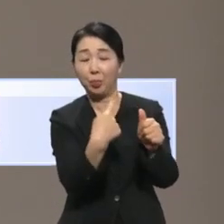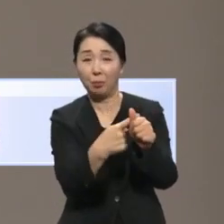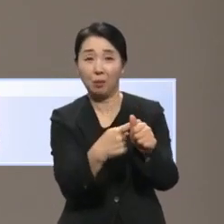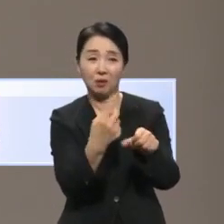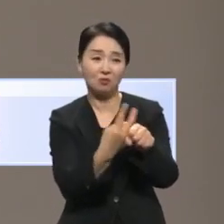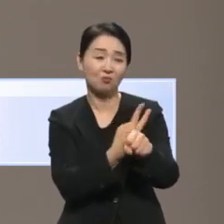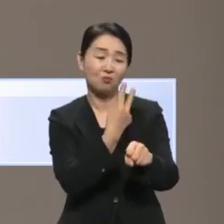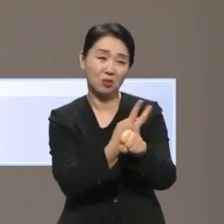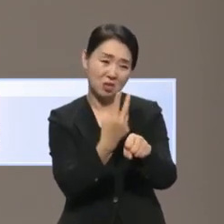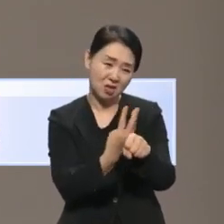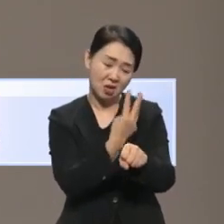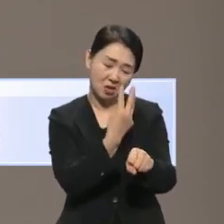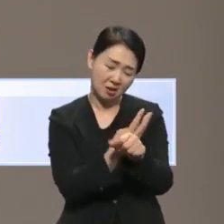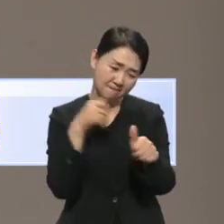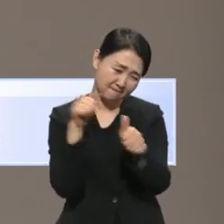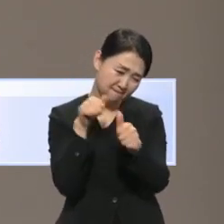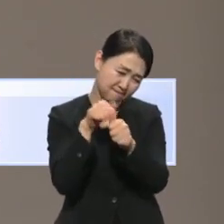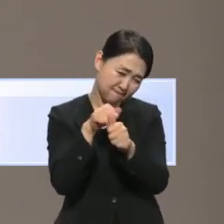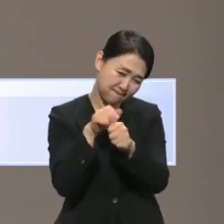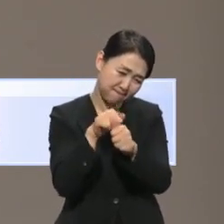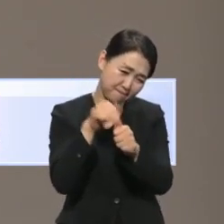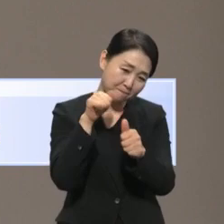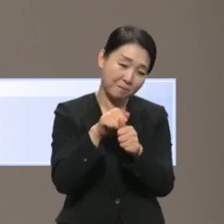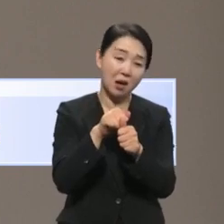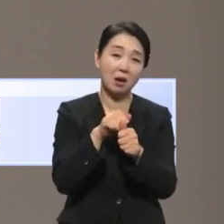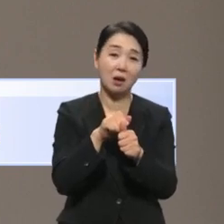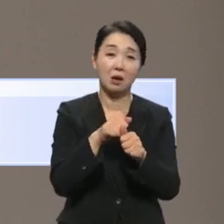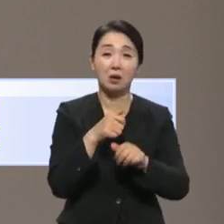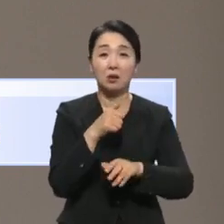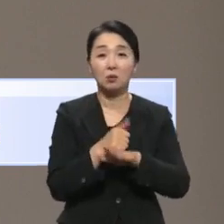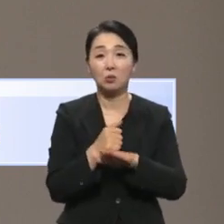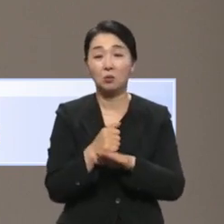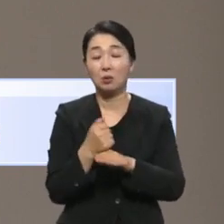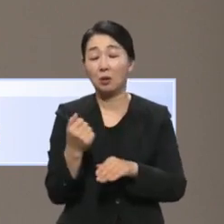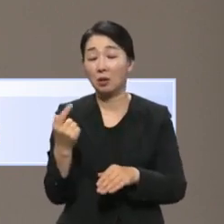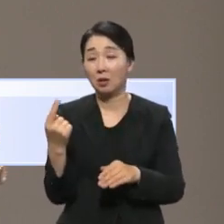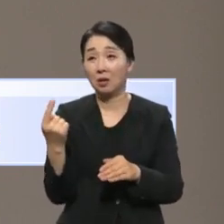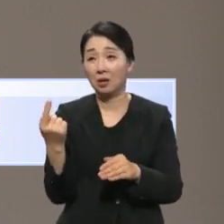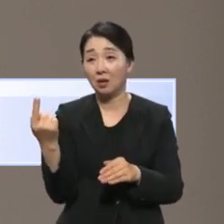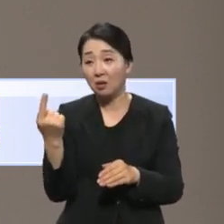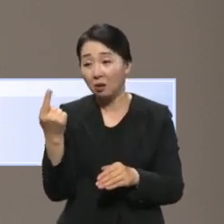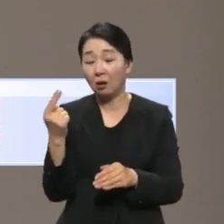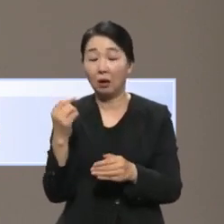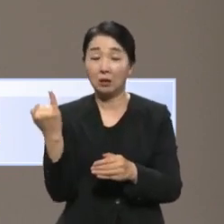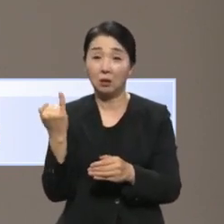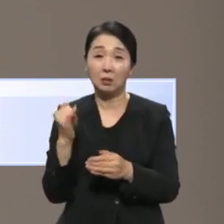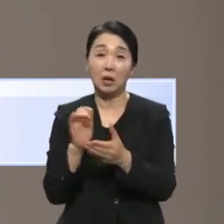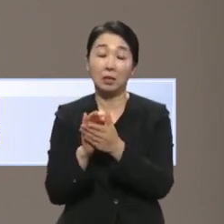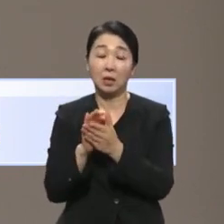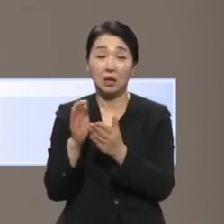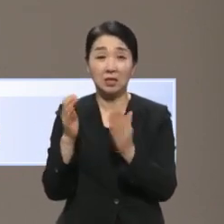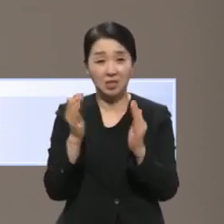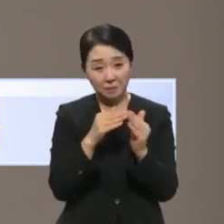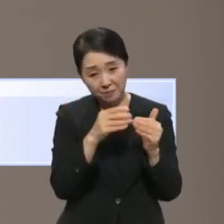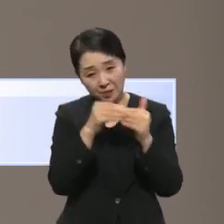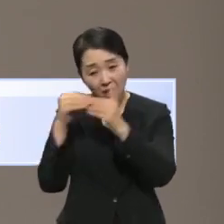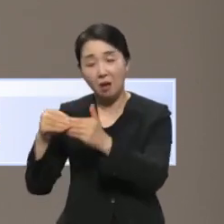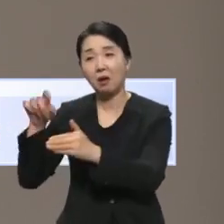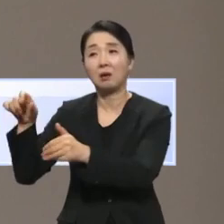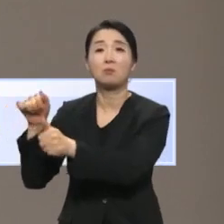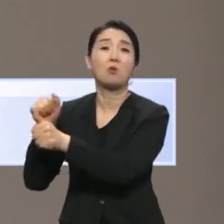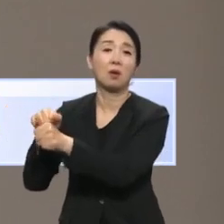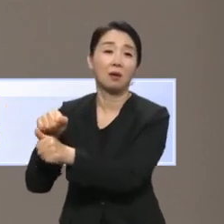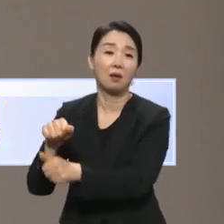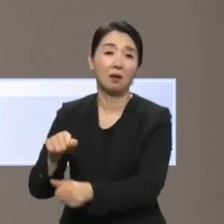약2~3시간동안폭력을행사했습니다.결국 한여학생이그를자신의집으로데려갔고 ,그곳에서